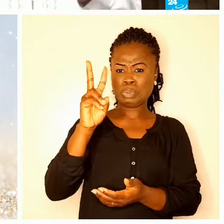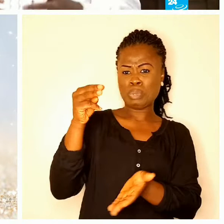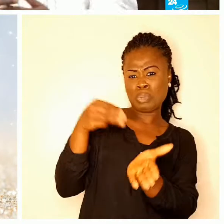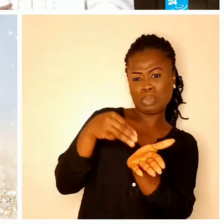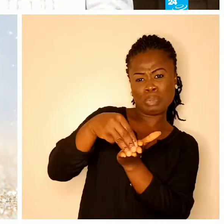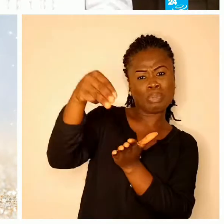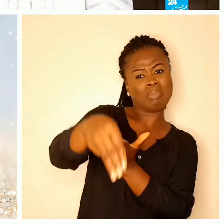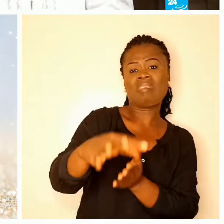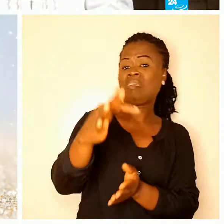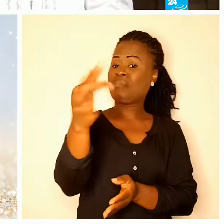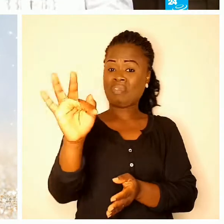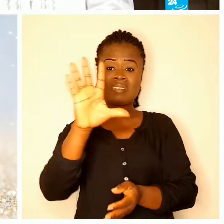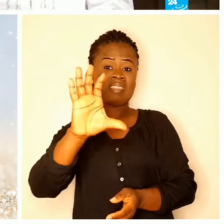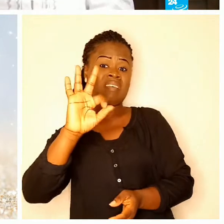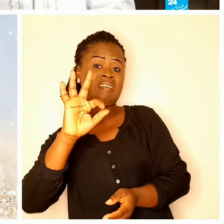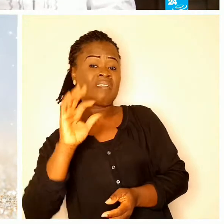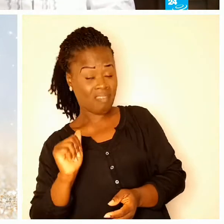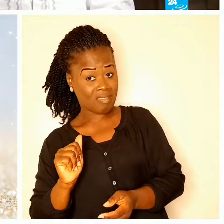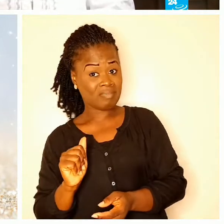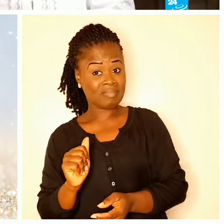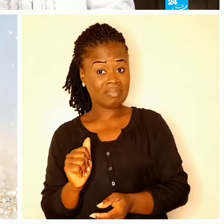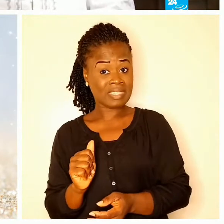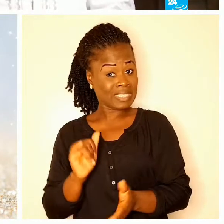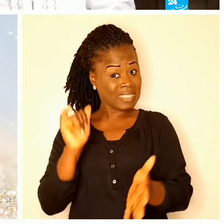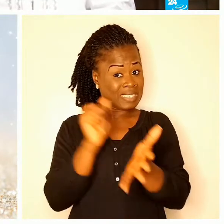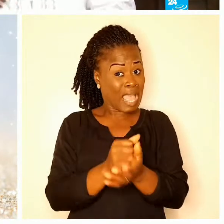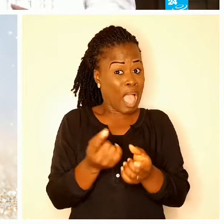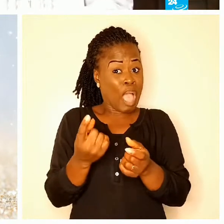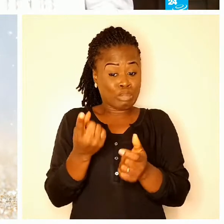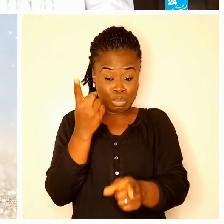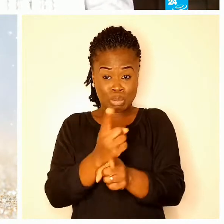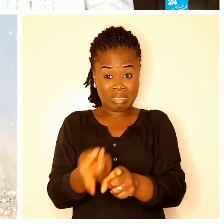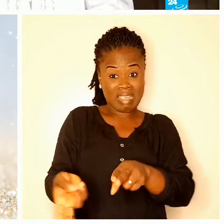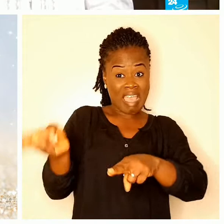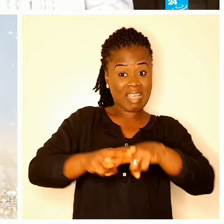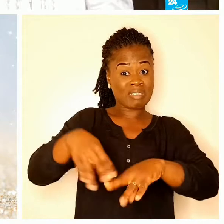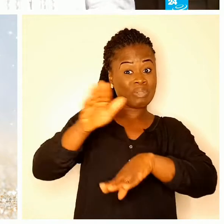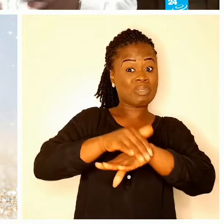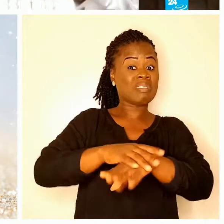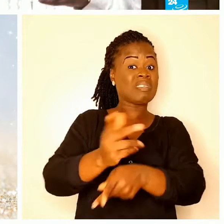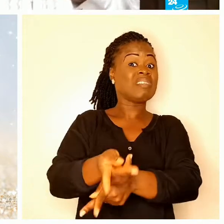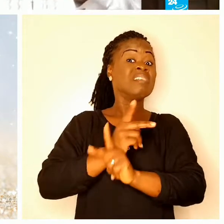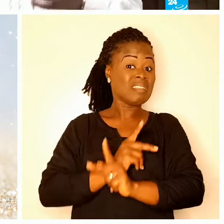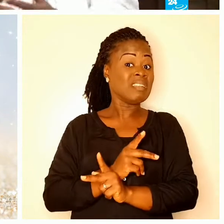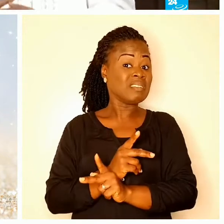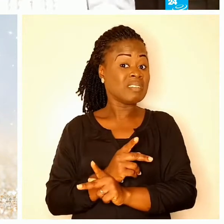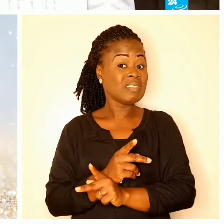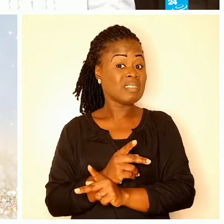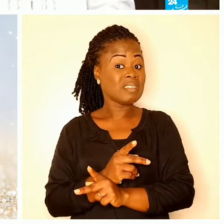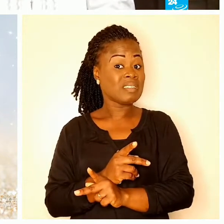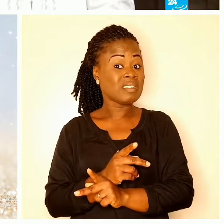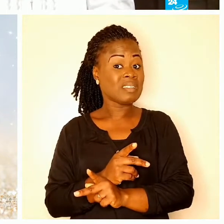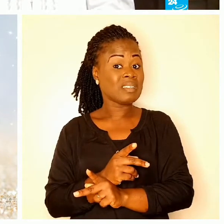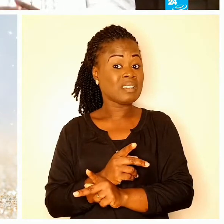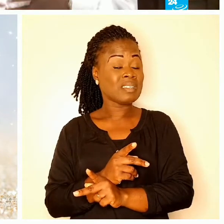1000 milliards de francs CFA. Rien que le paiement des intérêts et donc de la dette sur l'année représentait pour